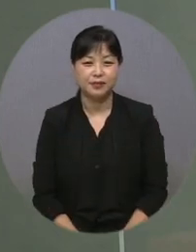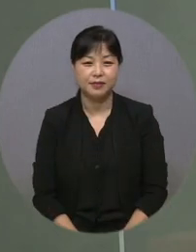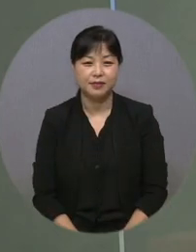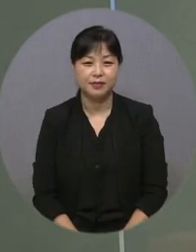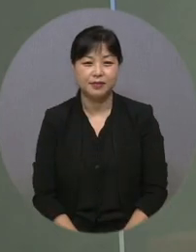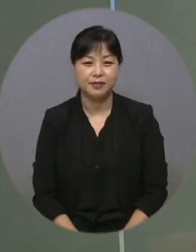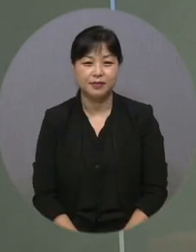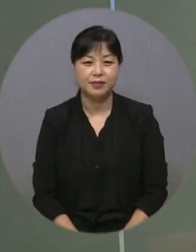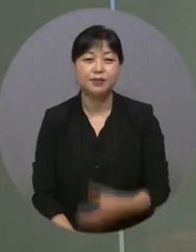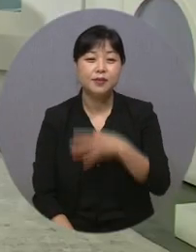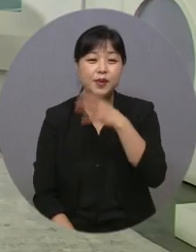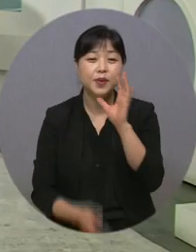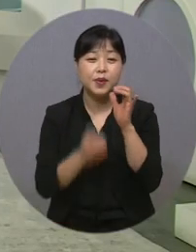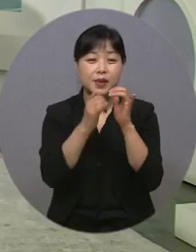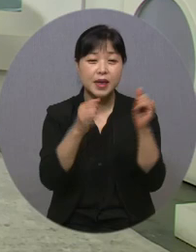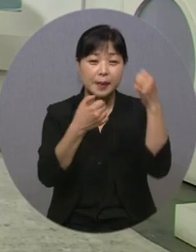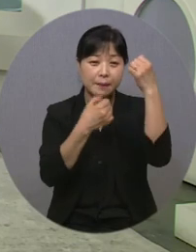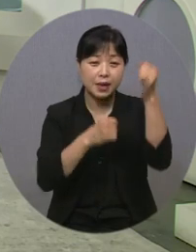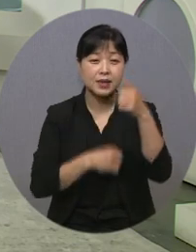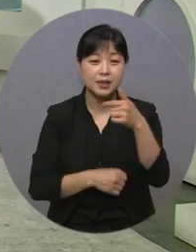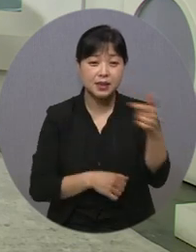노인의 발이 크다.